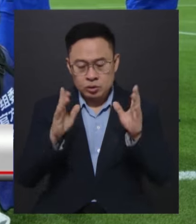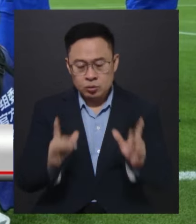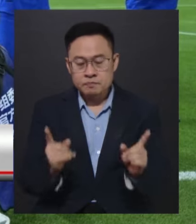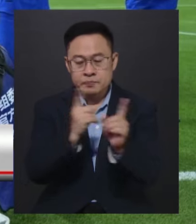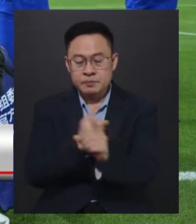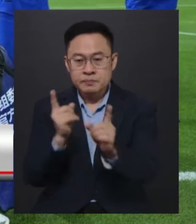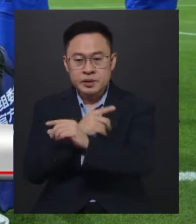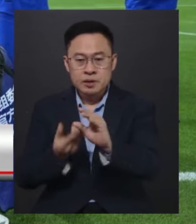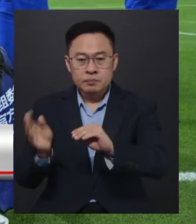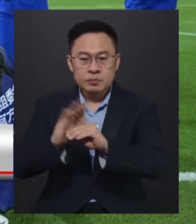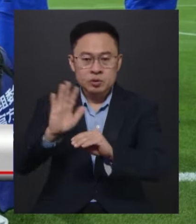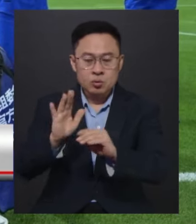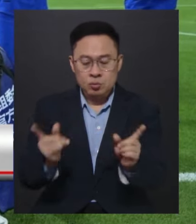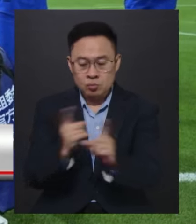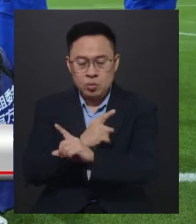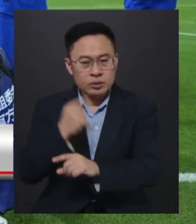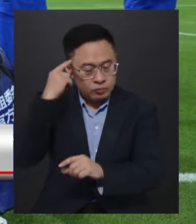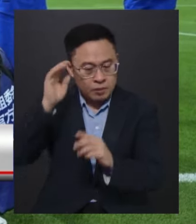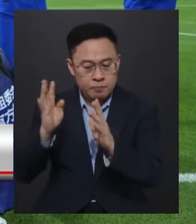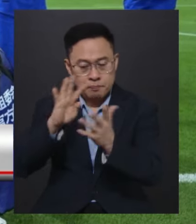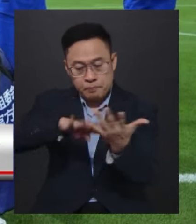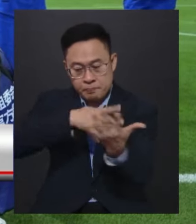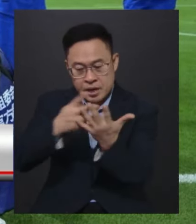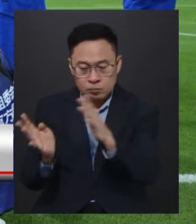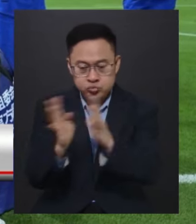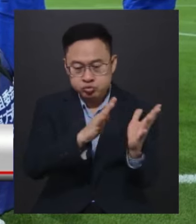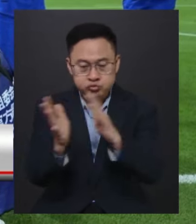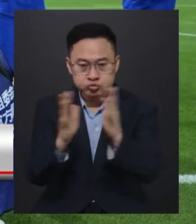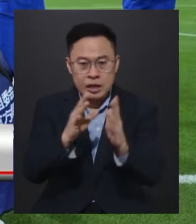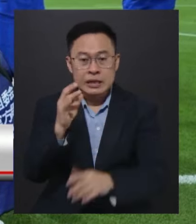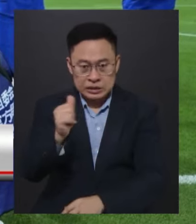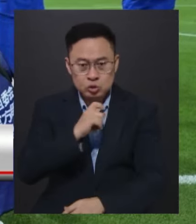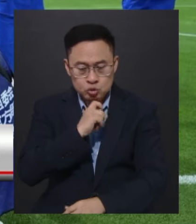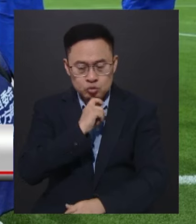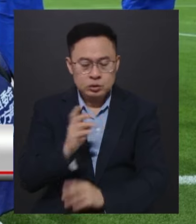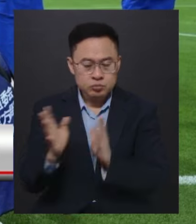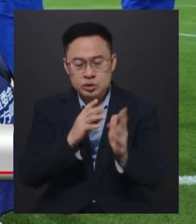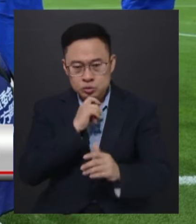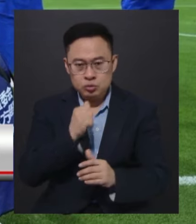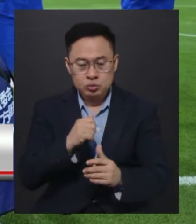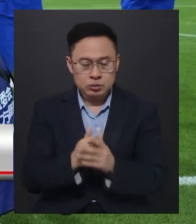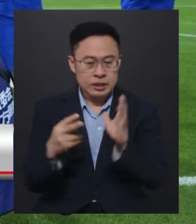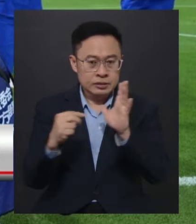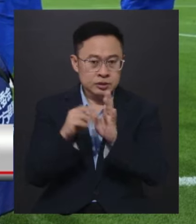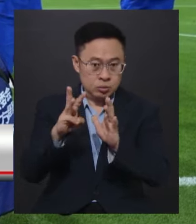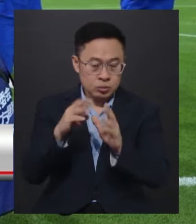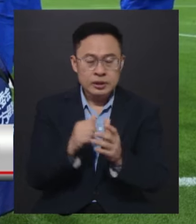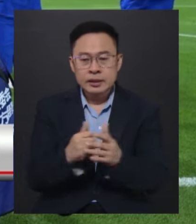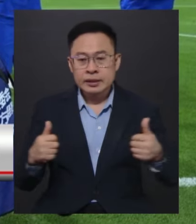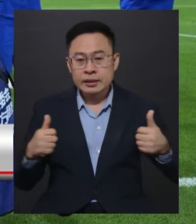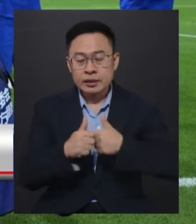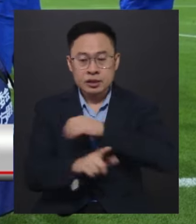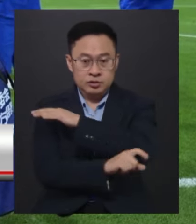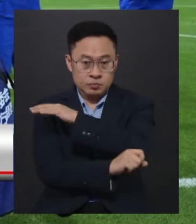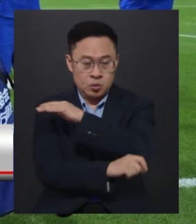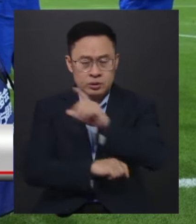เตะลงไปเพิ่มเติมอืซึ่งโปรแกรมนัดต่อไปของทีมชาติไทยในนัดที่ 6ค่ะเราจะพบกับสิงคโปร์ที่ราชมังคลากีฬาสถาน